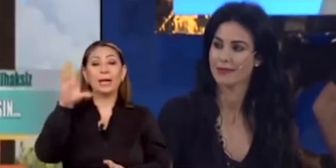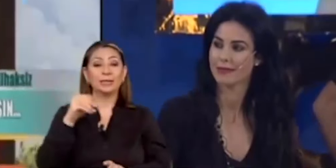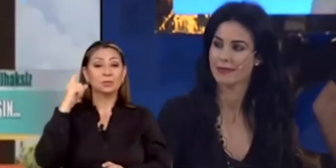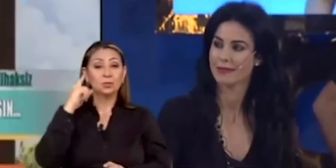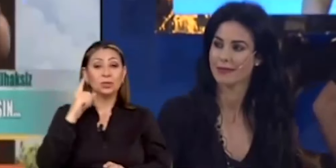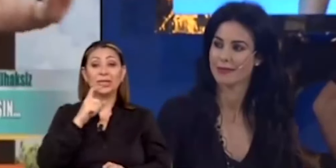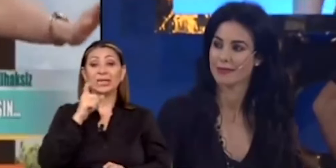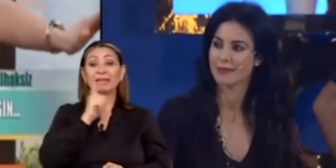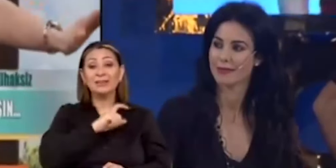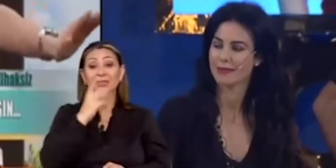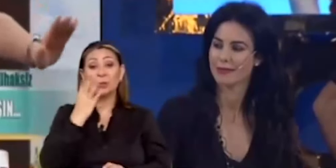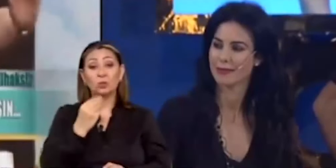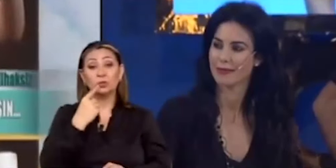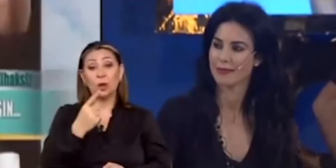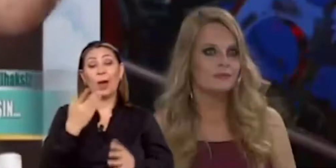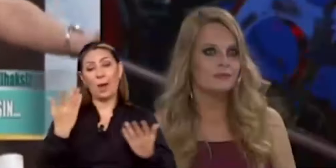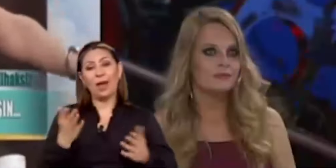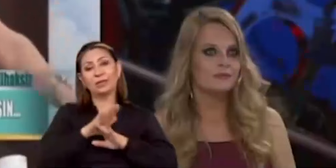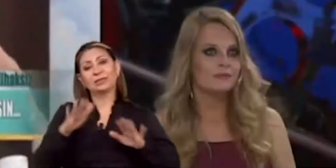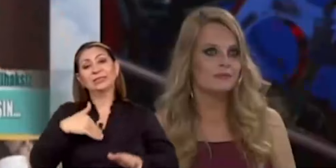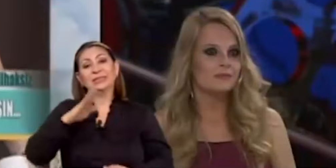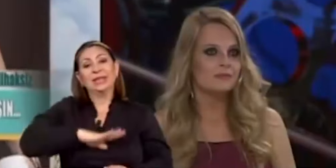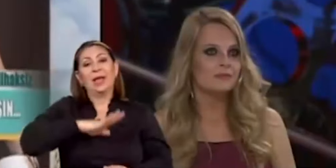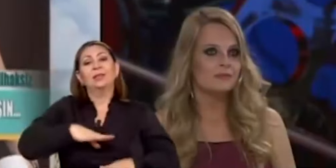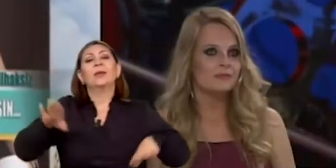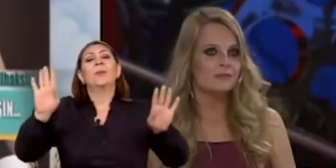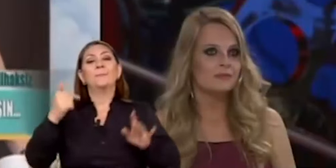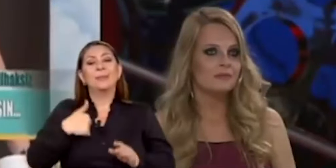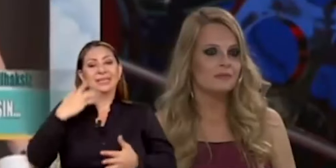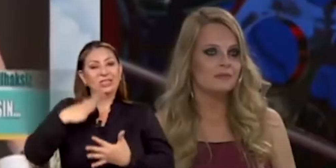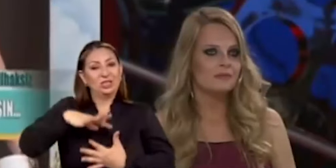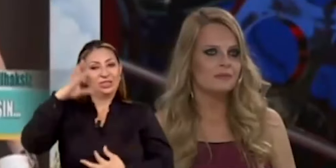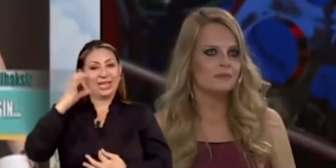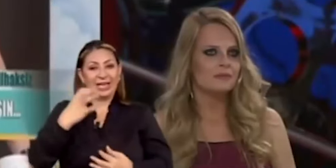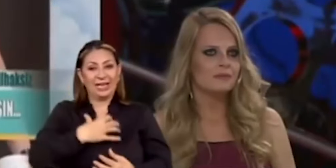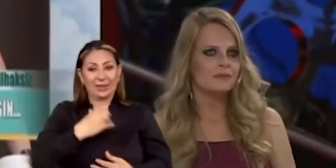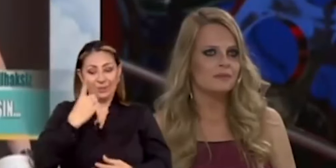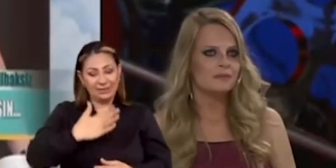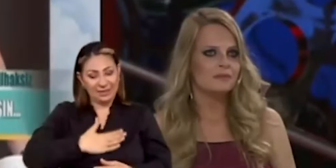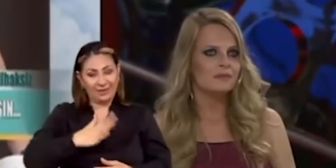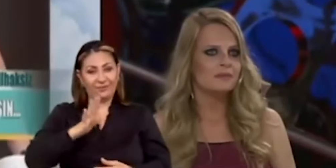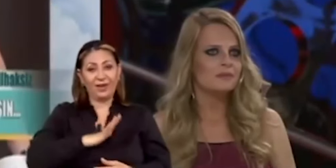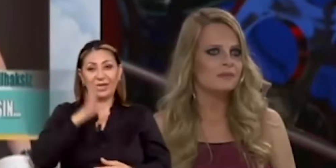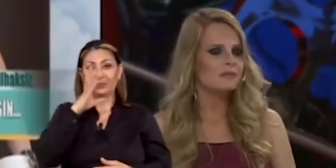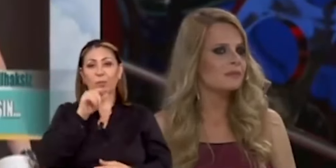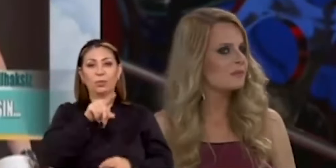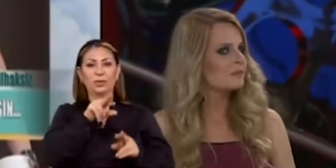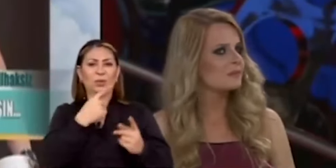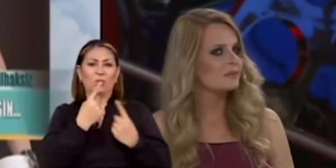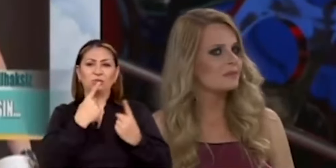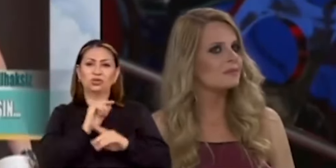duysun. Yanlışlıkla bunu söylüyorum ama artık ben dayanamam. Çünkü benim kişisel kendime göre bir saygım var. Kimse benimle bu